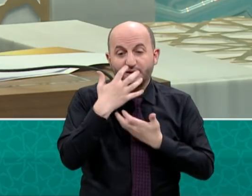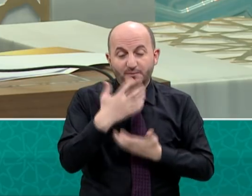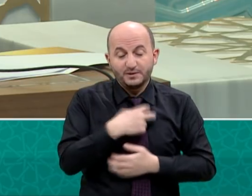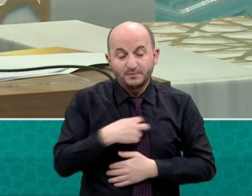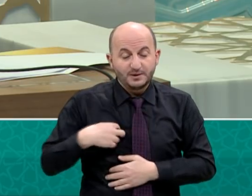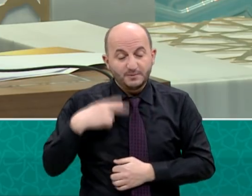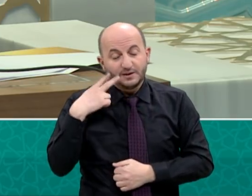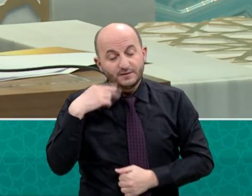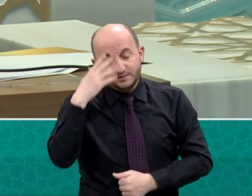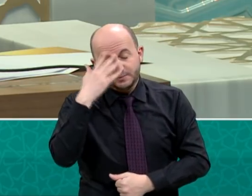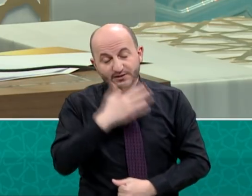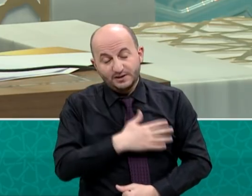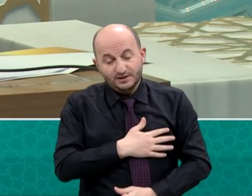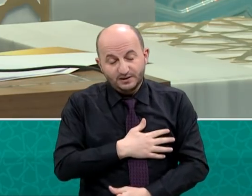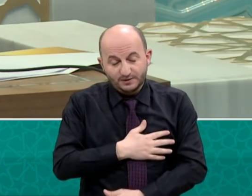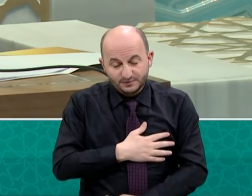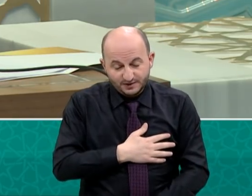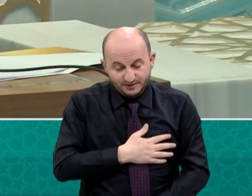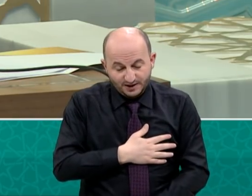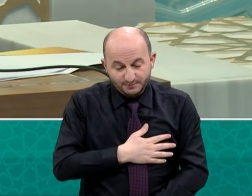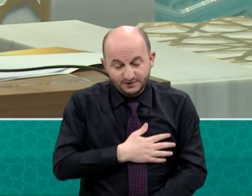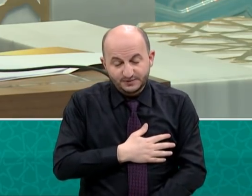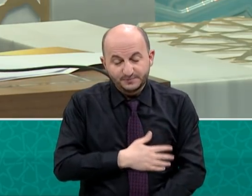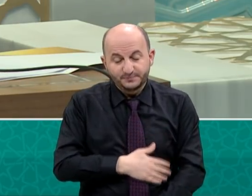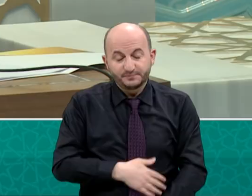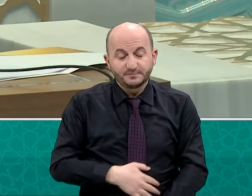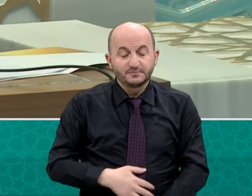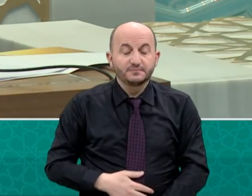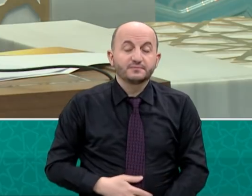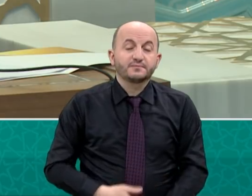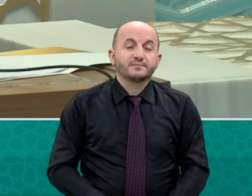peygamberimiz aleyhissalatu vesselam, Muhammed aleyhissalatu vesselam.